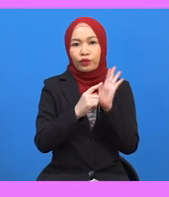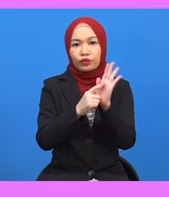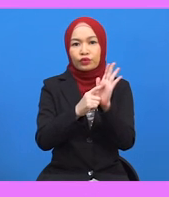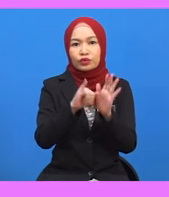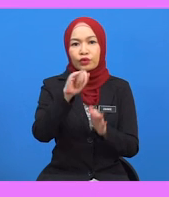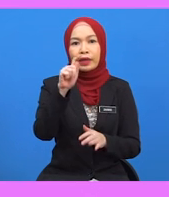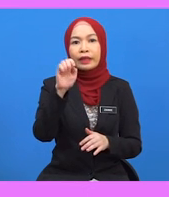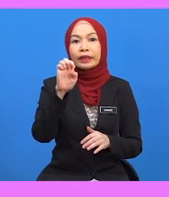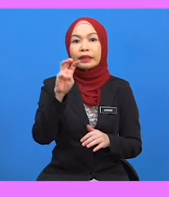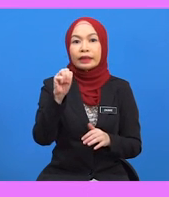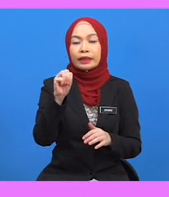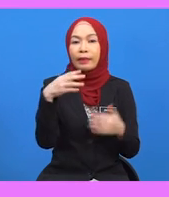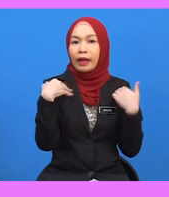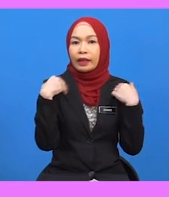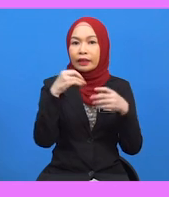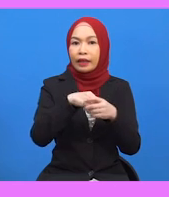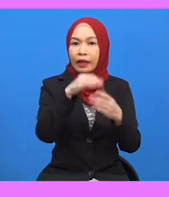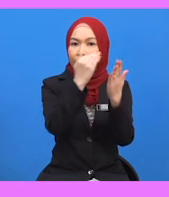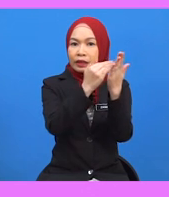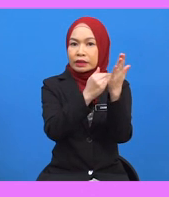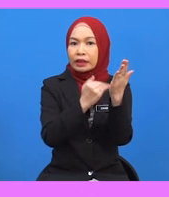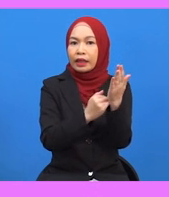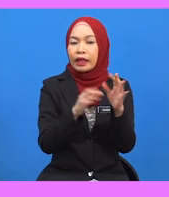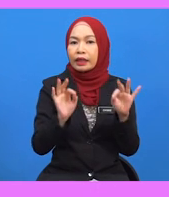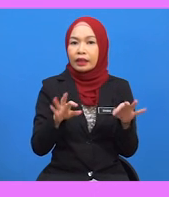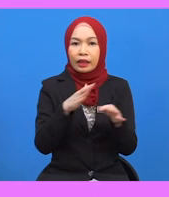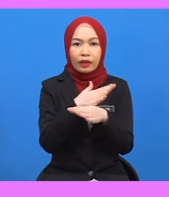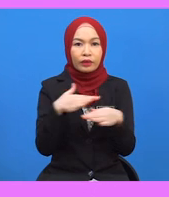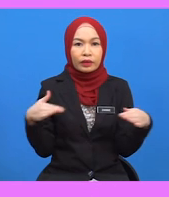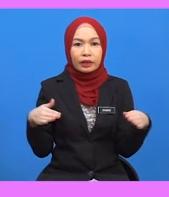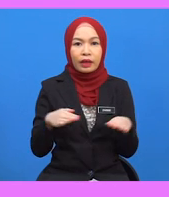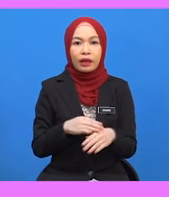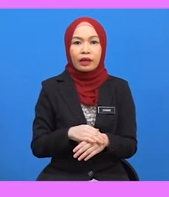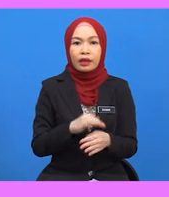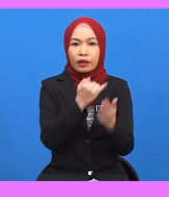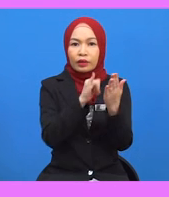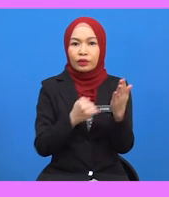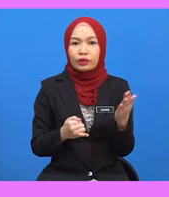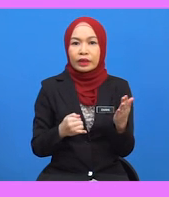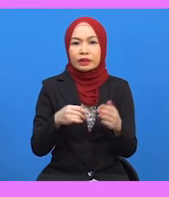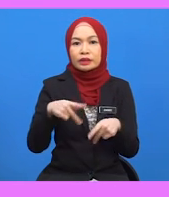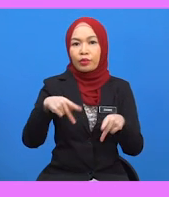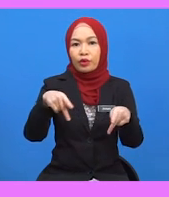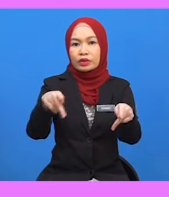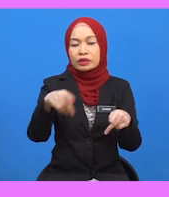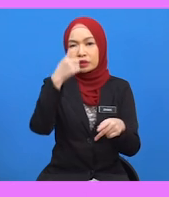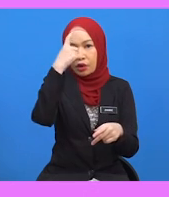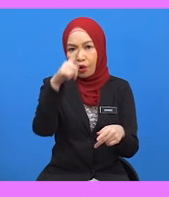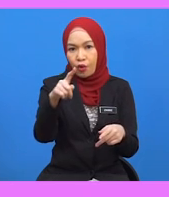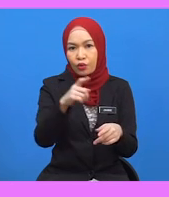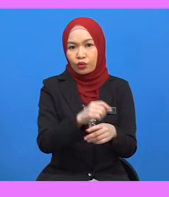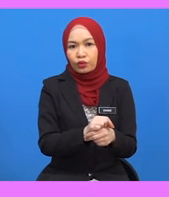dalam senarai. Jika tidak, lukis simbol proses untuk